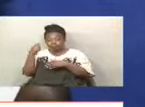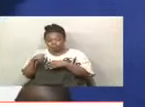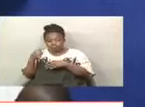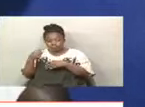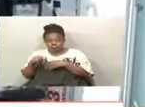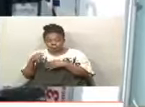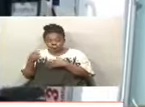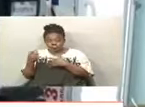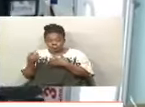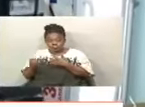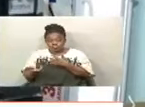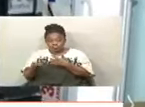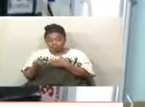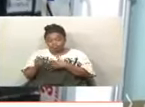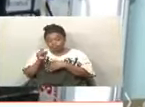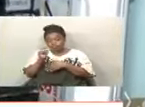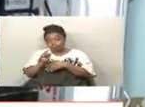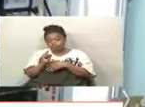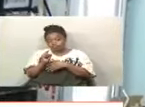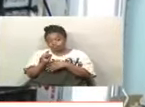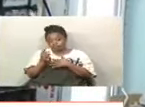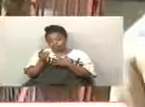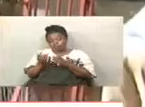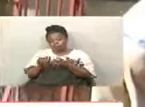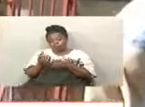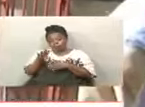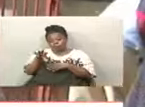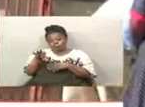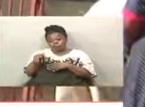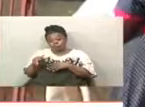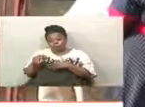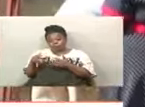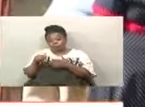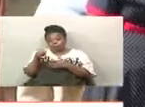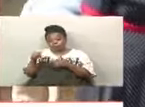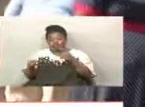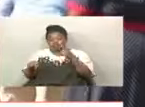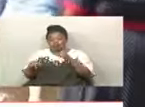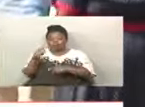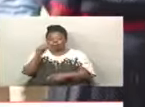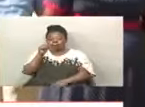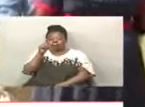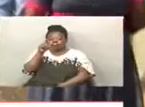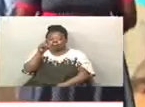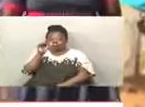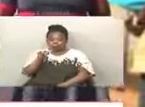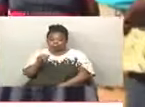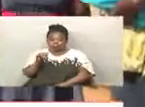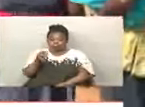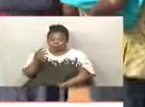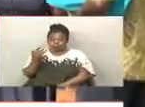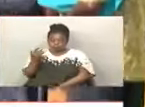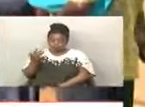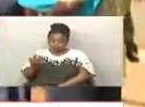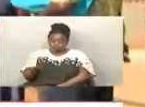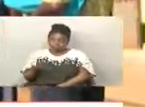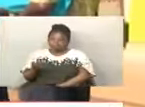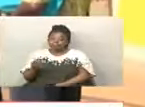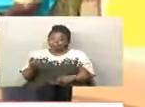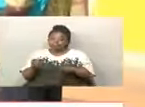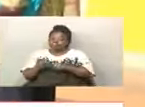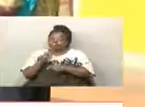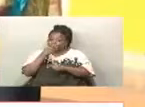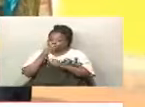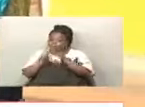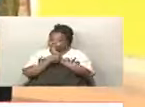cream mix, to the small retailers in town. Omulala eyawangula ye Teddy Wabomba wa Nzunula ng'ono